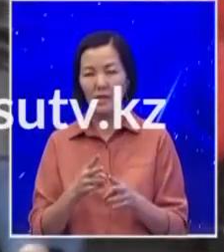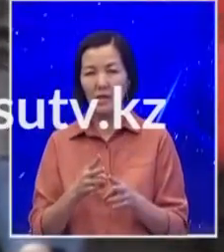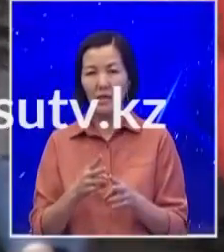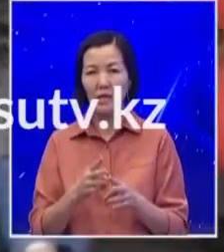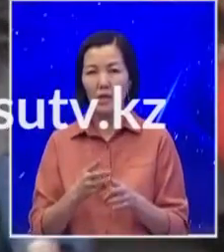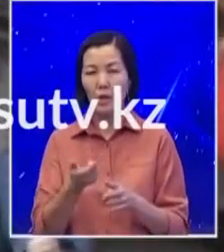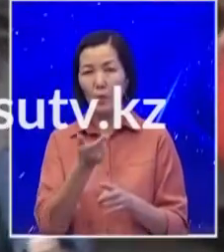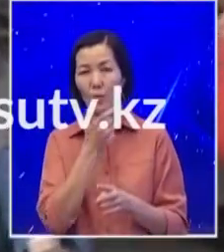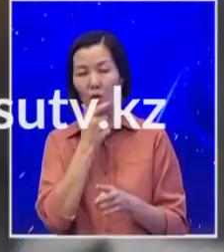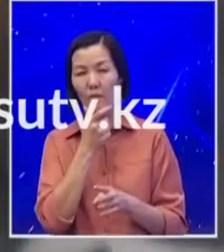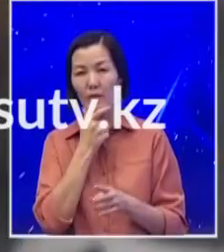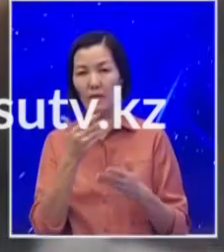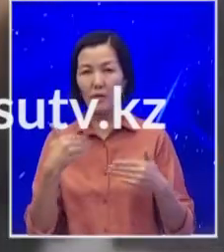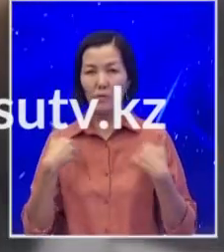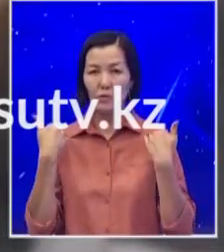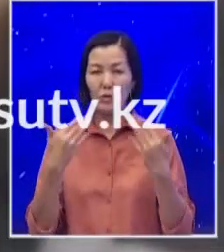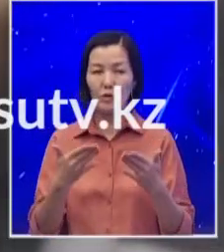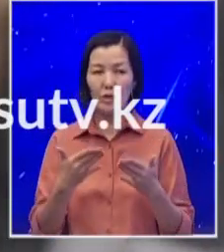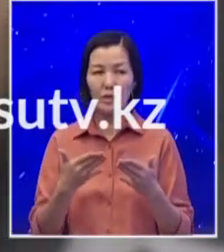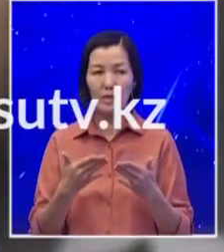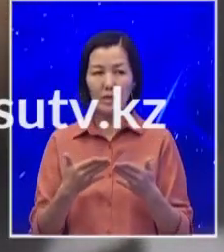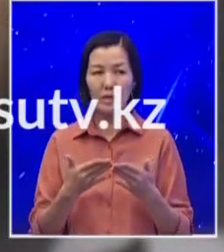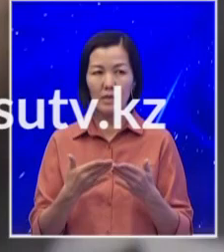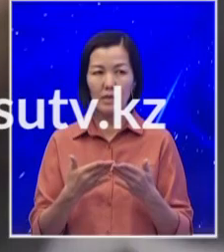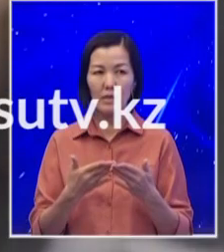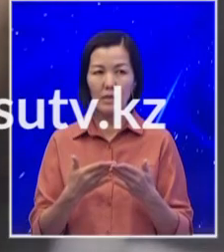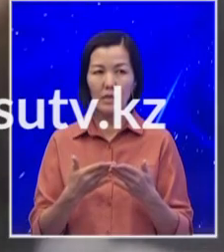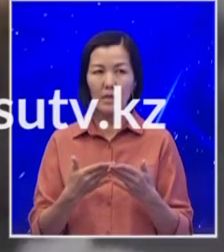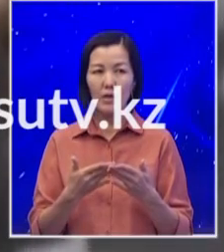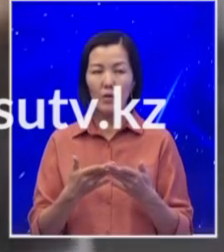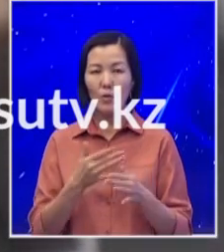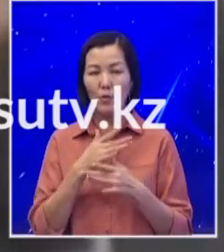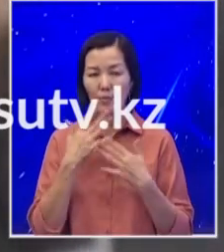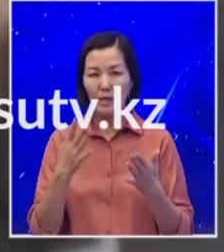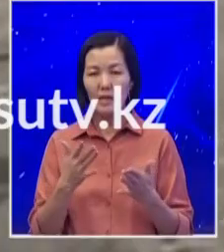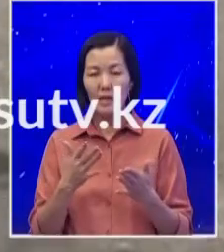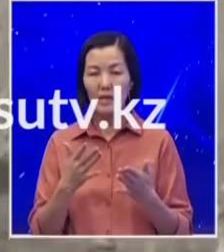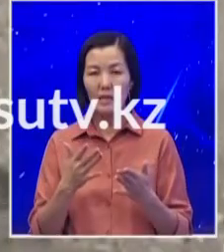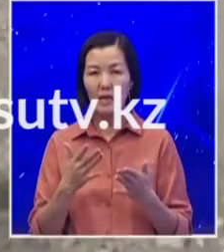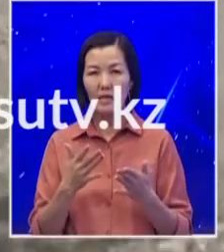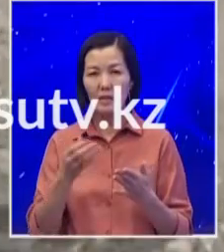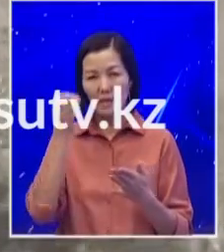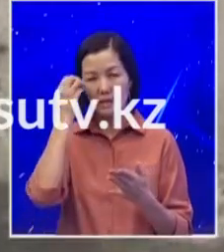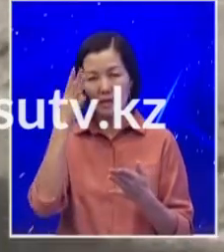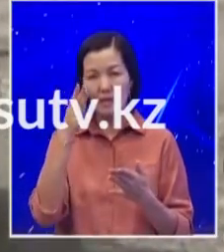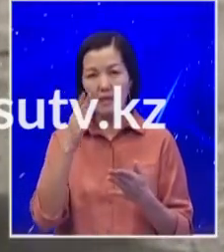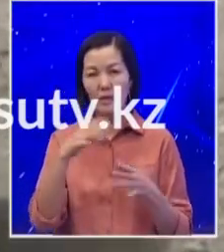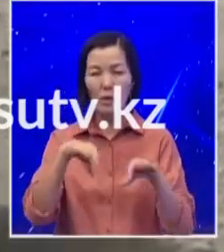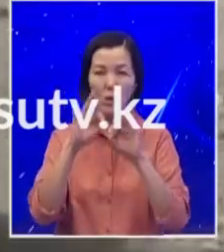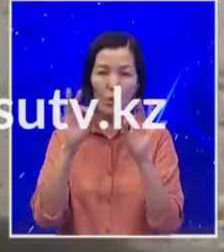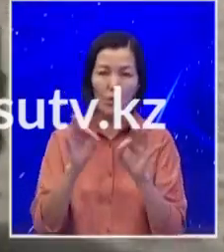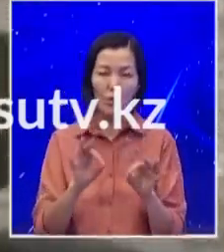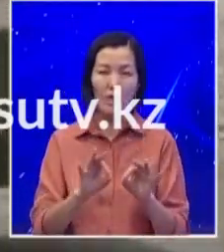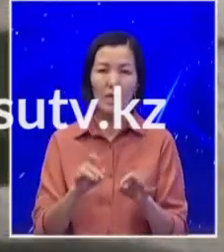көзіне жас үйірді. Әттең жаңылып жаза басқандары болмаса талай даусыз талант осындама дерсіз. Олар